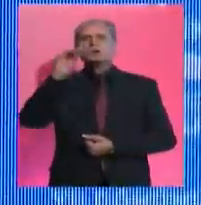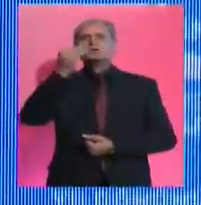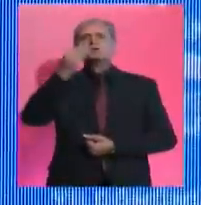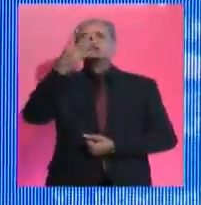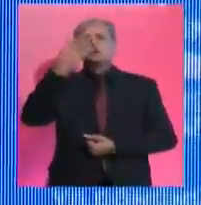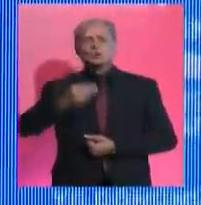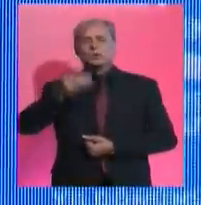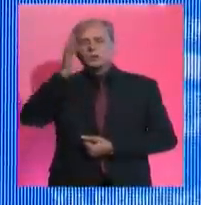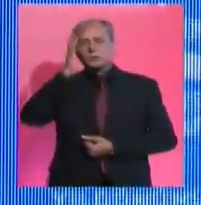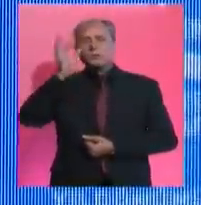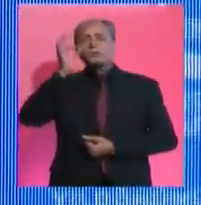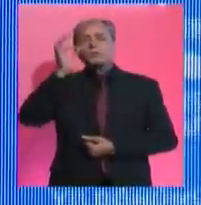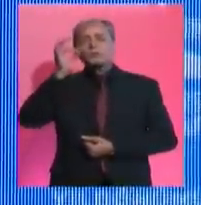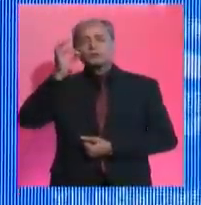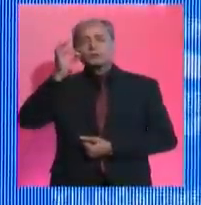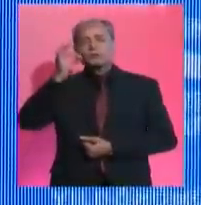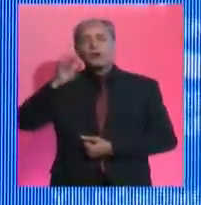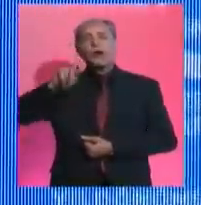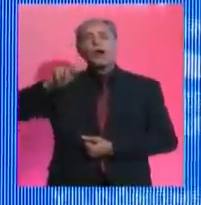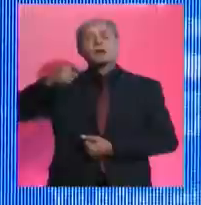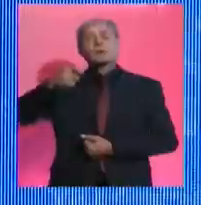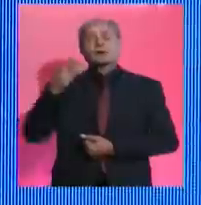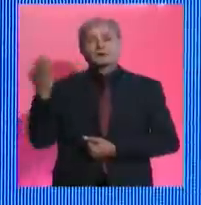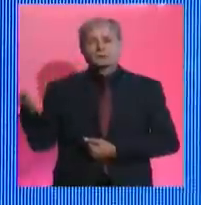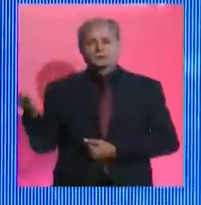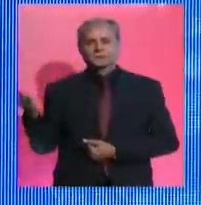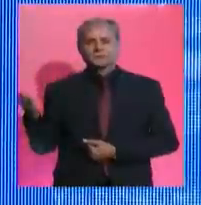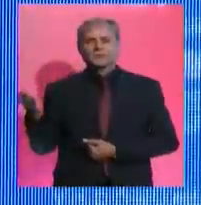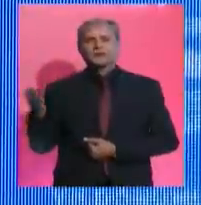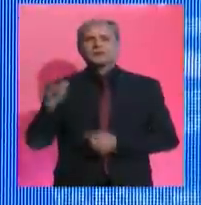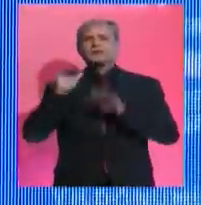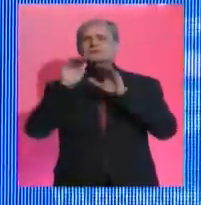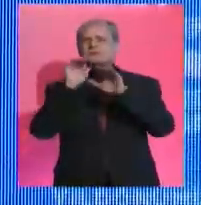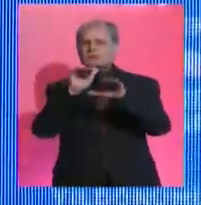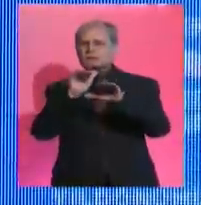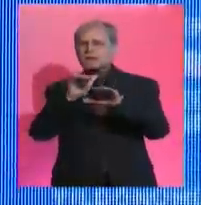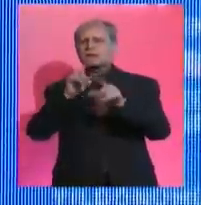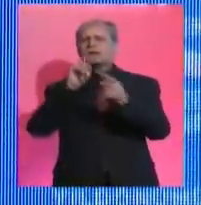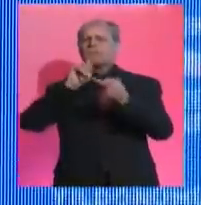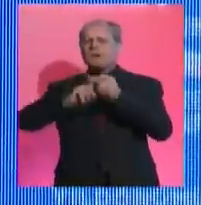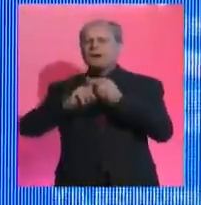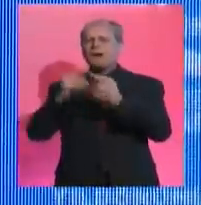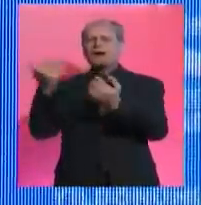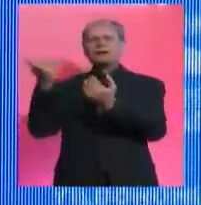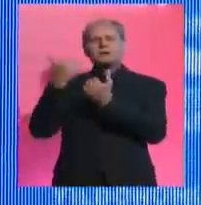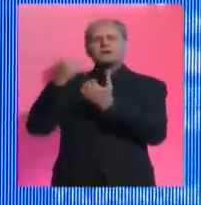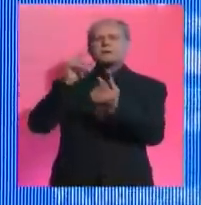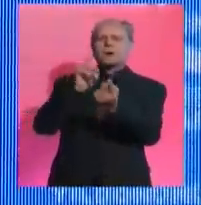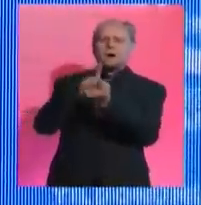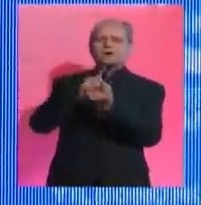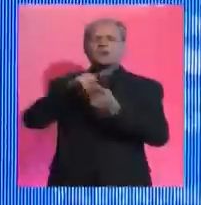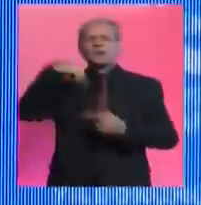Profesör merhum bu hizmetin Erbakan destekçilerinin ve karşıtlarının da